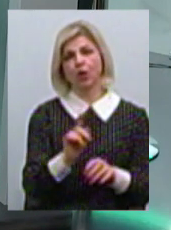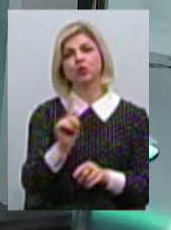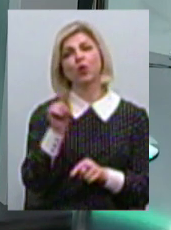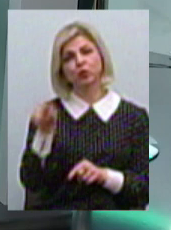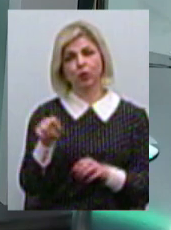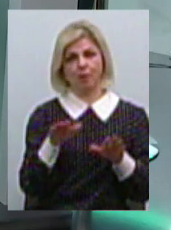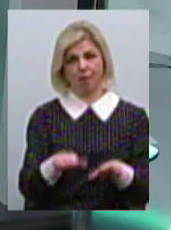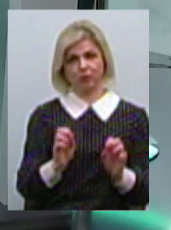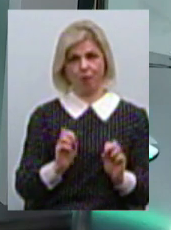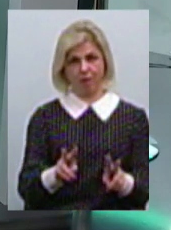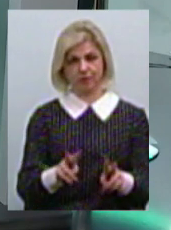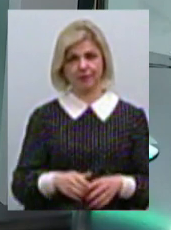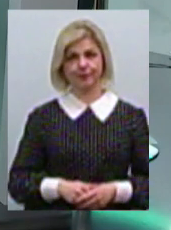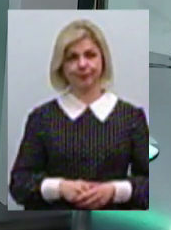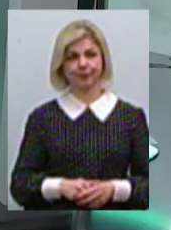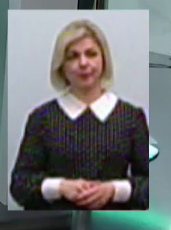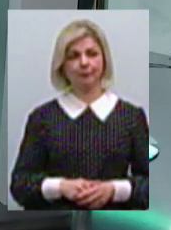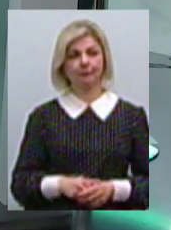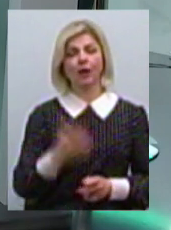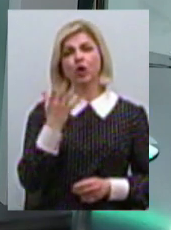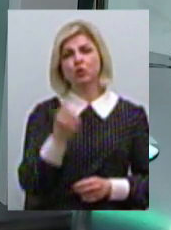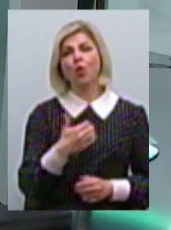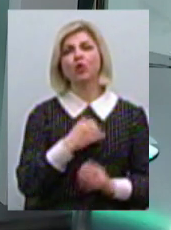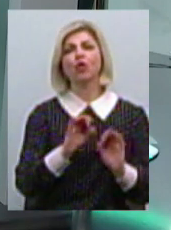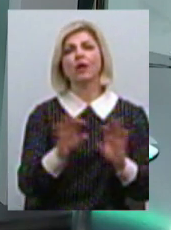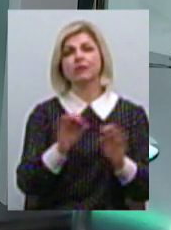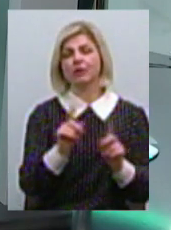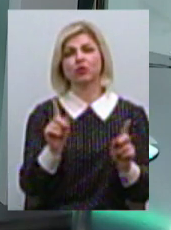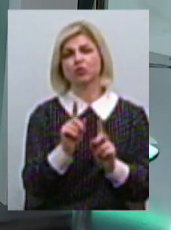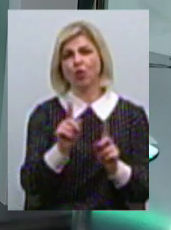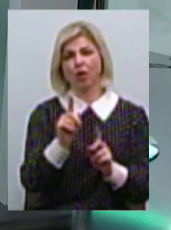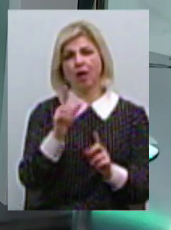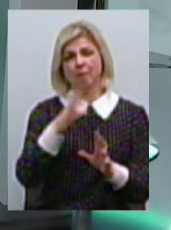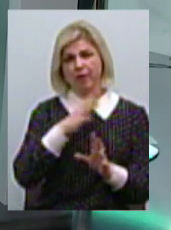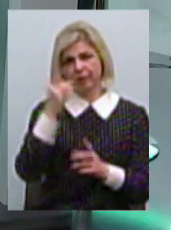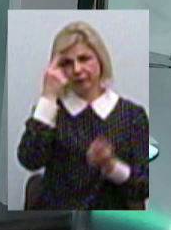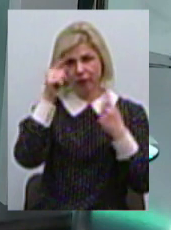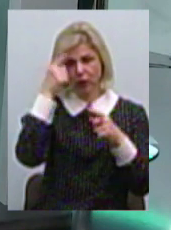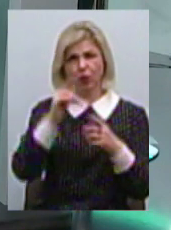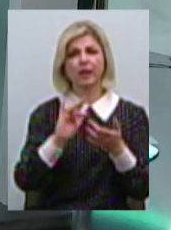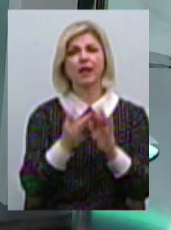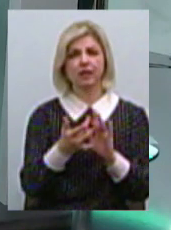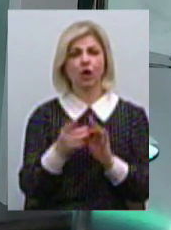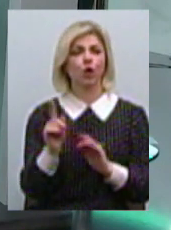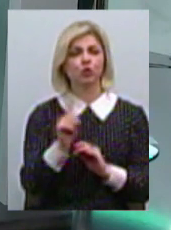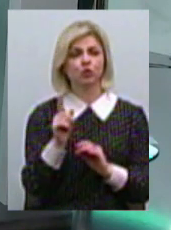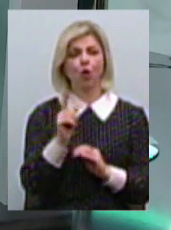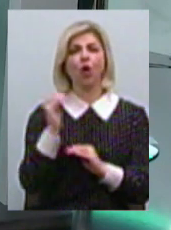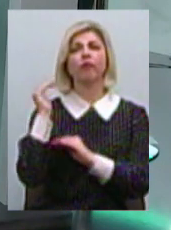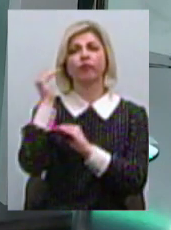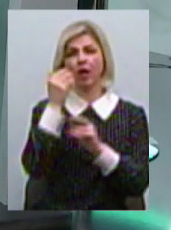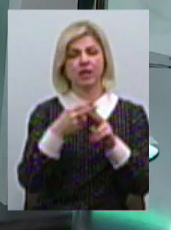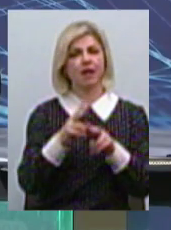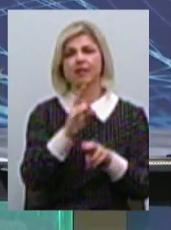дороги. До речі, я хотів би розвінчувати певні такі міфи, які спочатку так гуляли по інтернету, що Труками це незаконні і